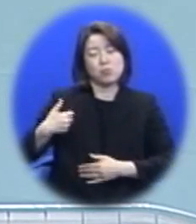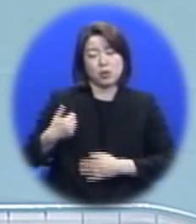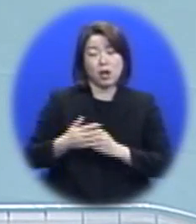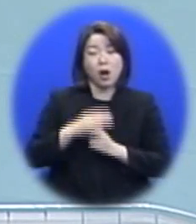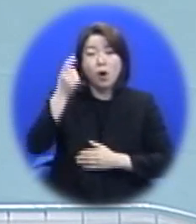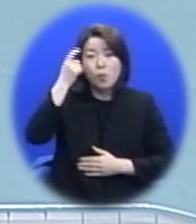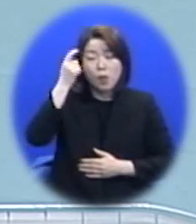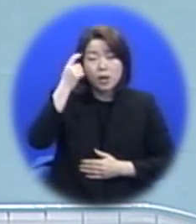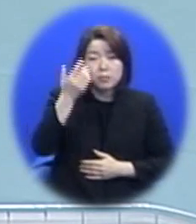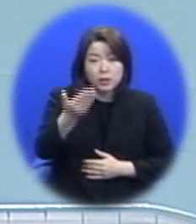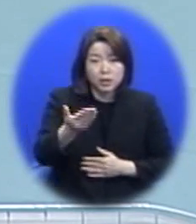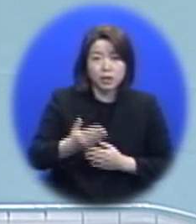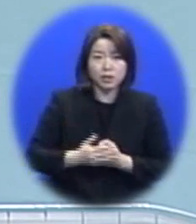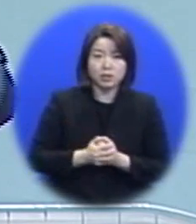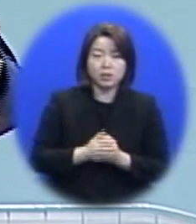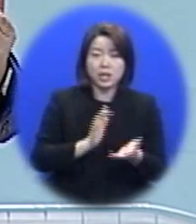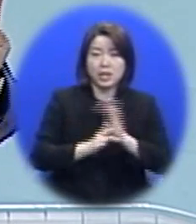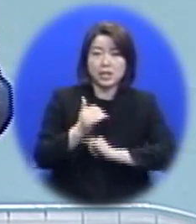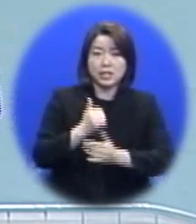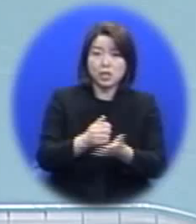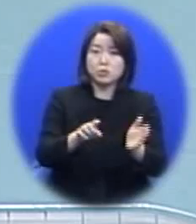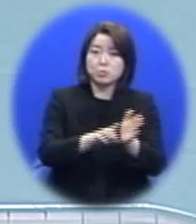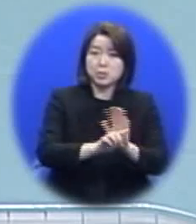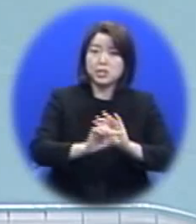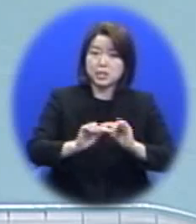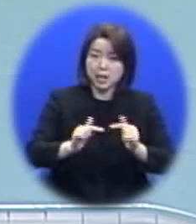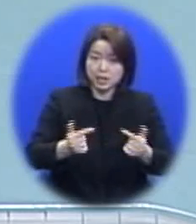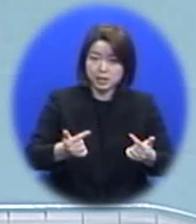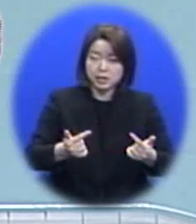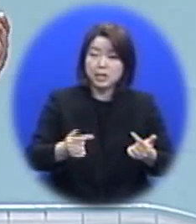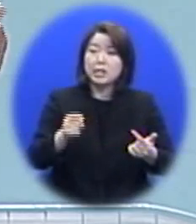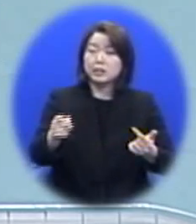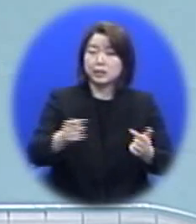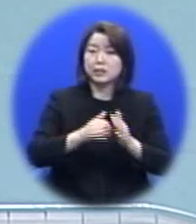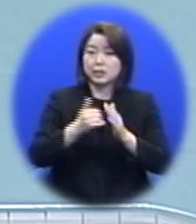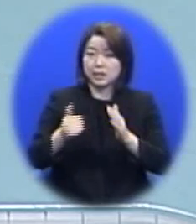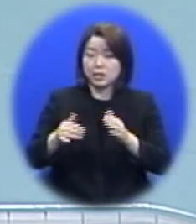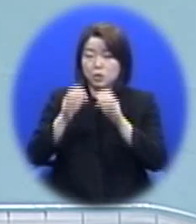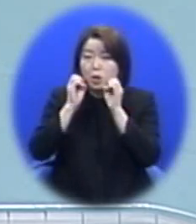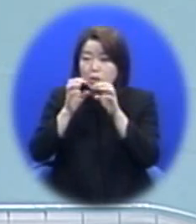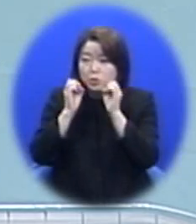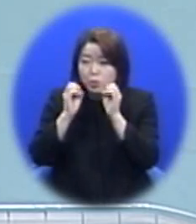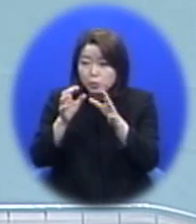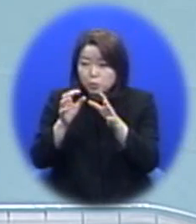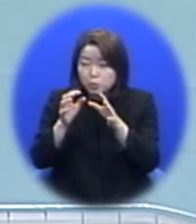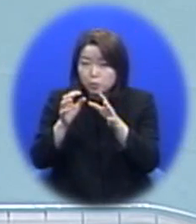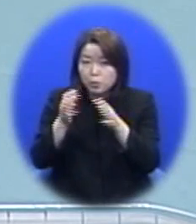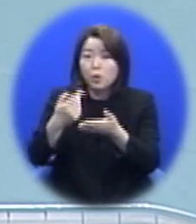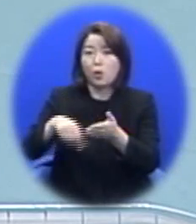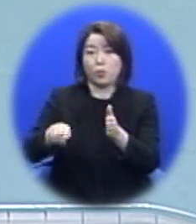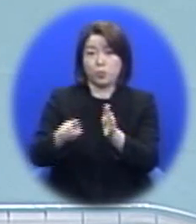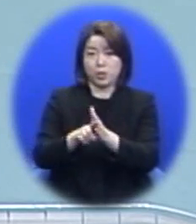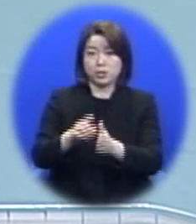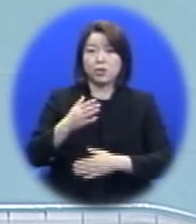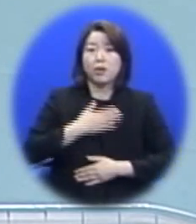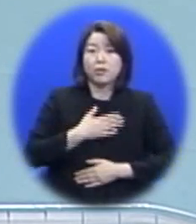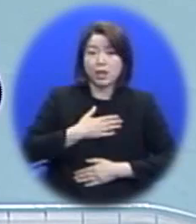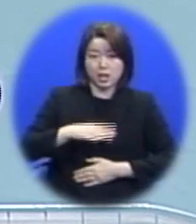그렇습니까? 예수 안 믿는 그 가족들을 전도해야 되겠기 때문에